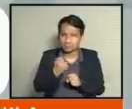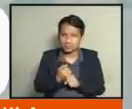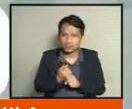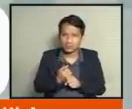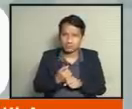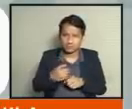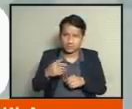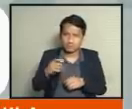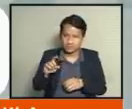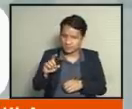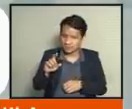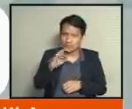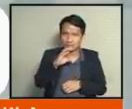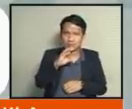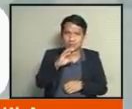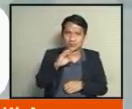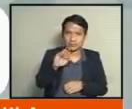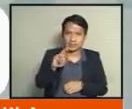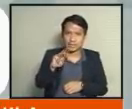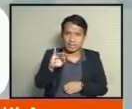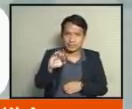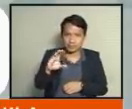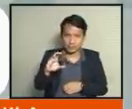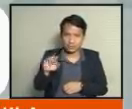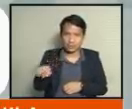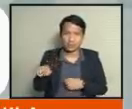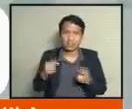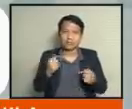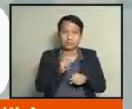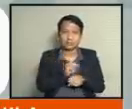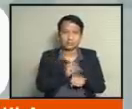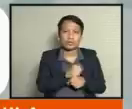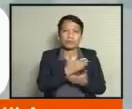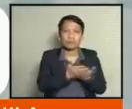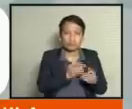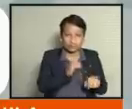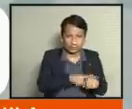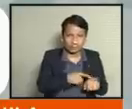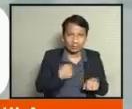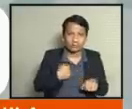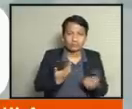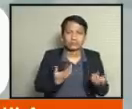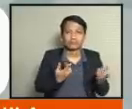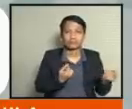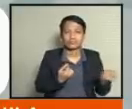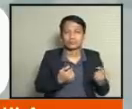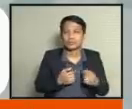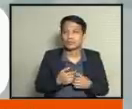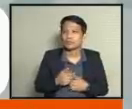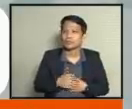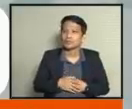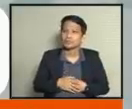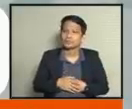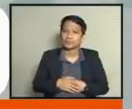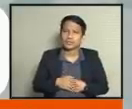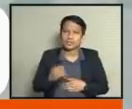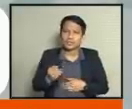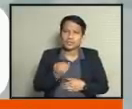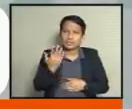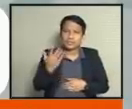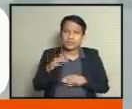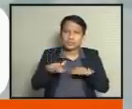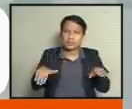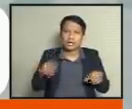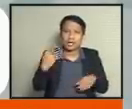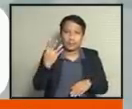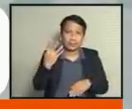ceramics, yung mga santo po, Idol. Okay, doon kayo trabaho part-time? Opo, part-time lang po. Okay. Ilan pong anak niyo?